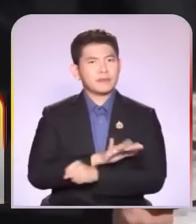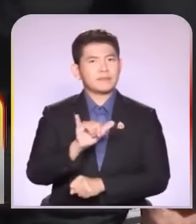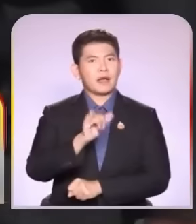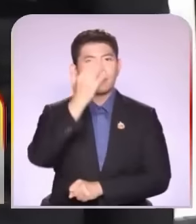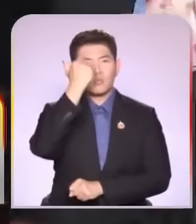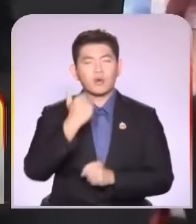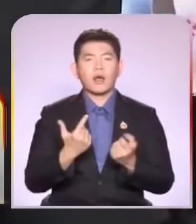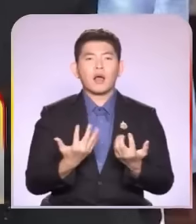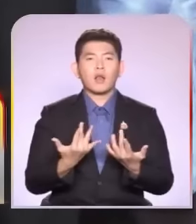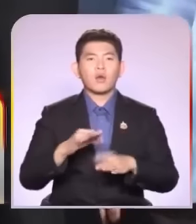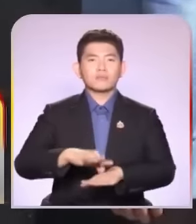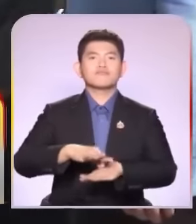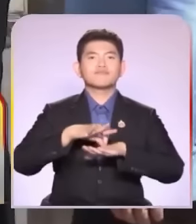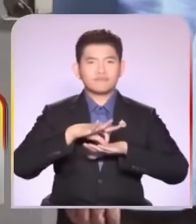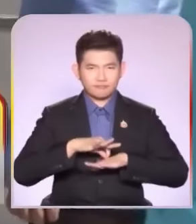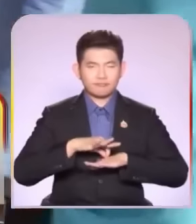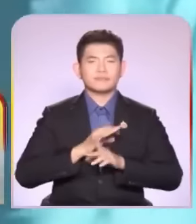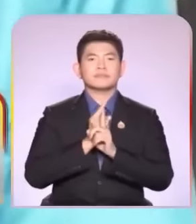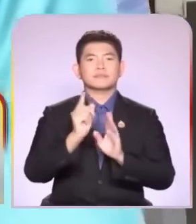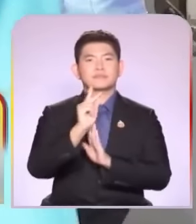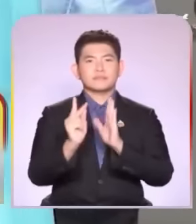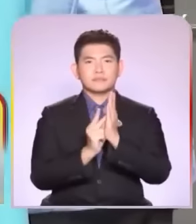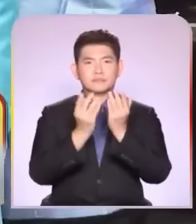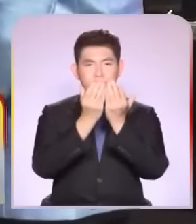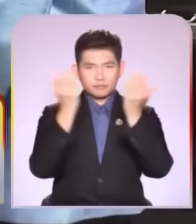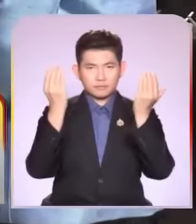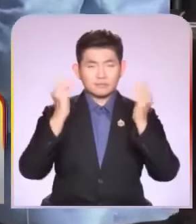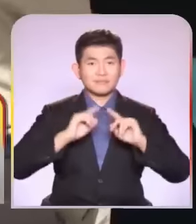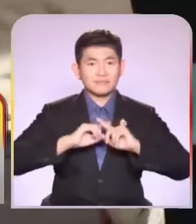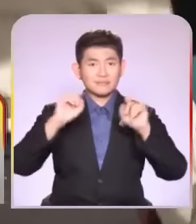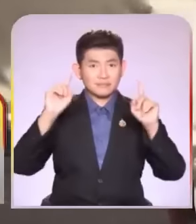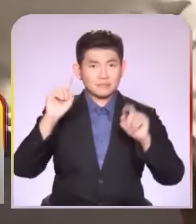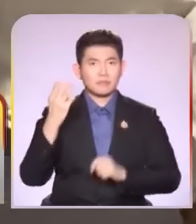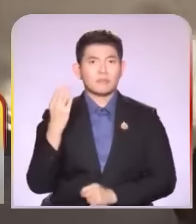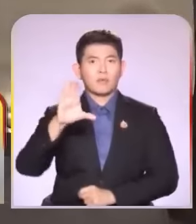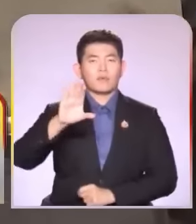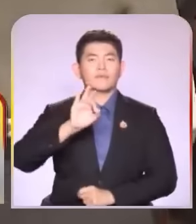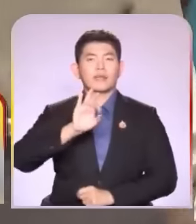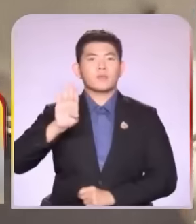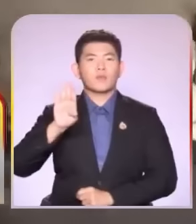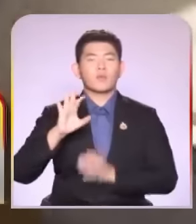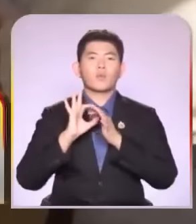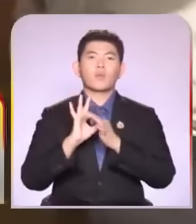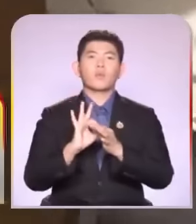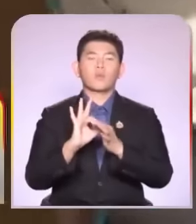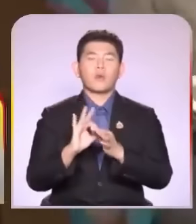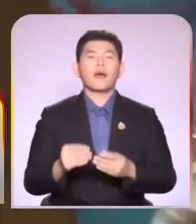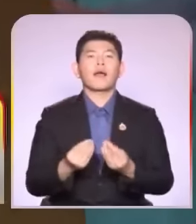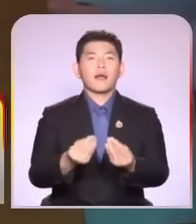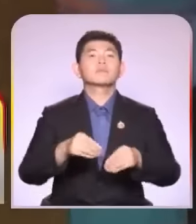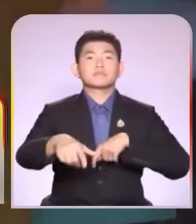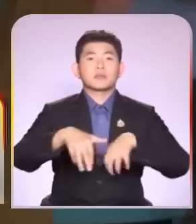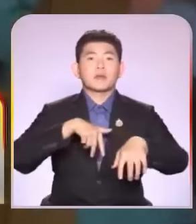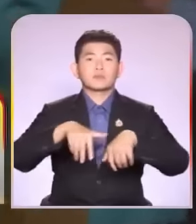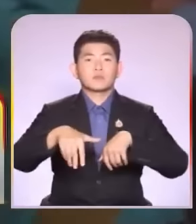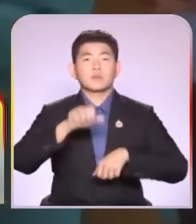างกระบวนการก่อนที่จะเข้ารับตำแหน่งตามรัฐธรรมนูญแต่ว่าท่านนายกอุ๊งอิ๊งมีการโพสต์ Facebook แสดงความห่วงใยยืนยันนะคะว่าน